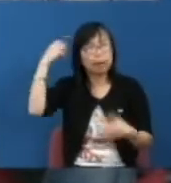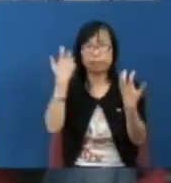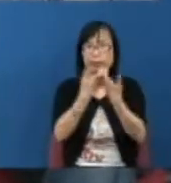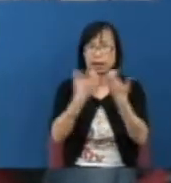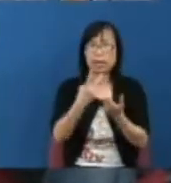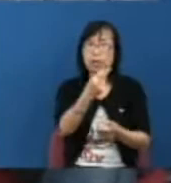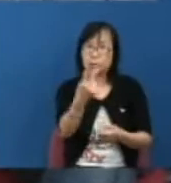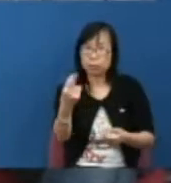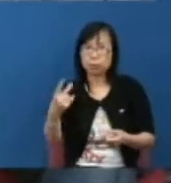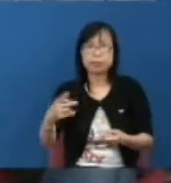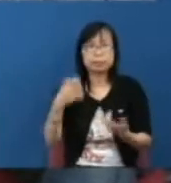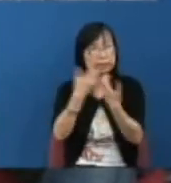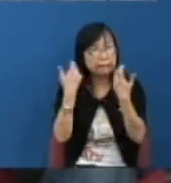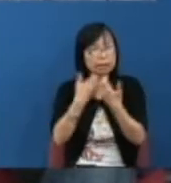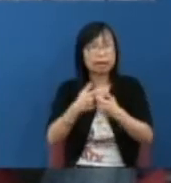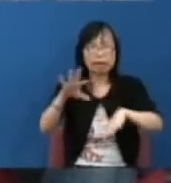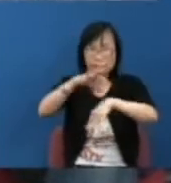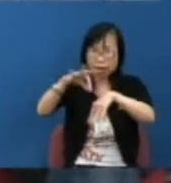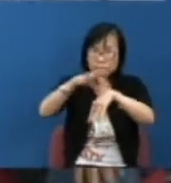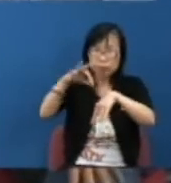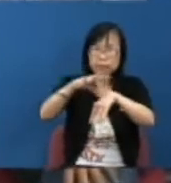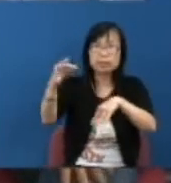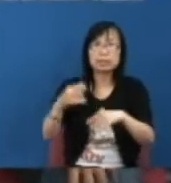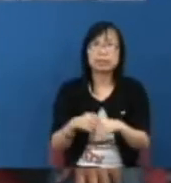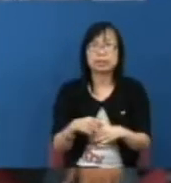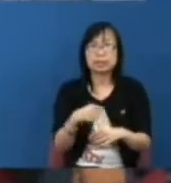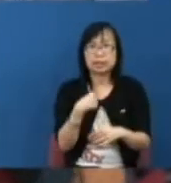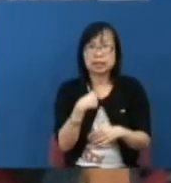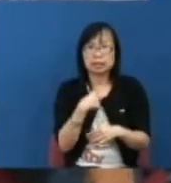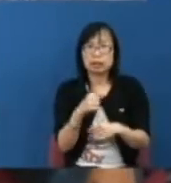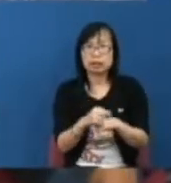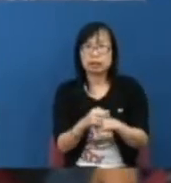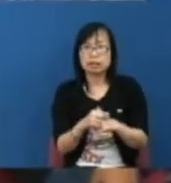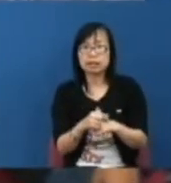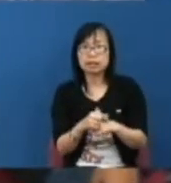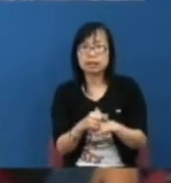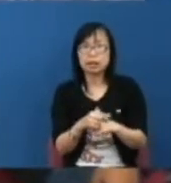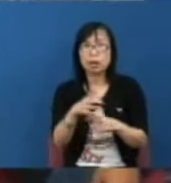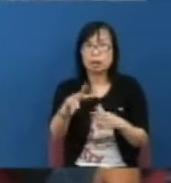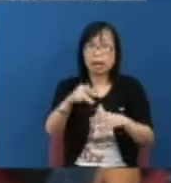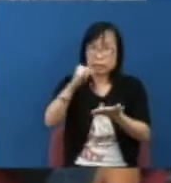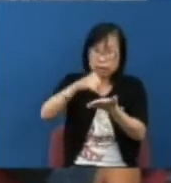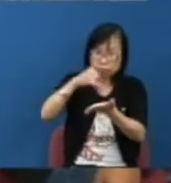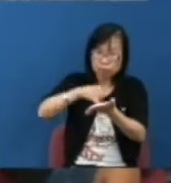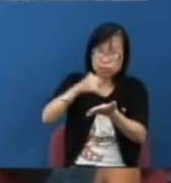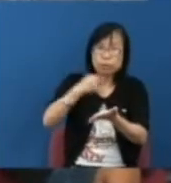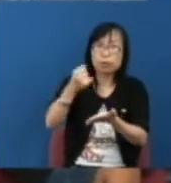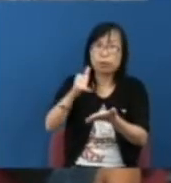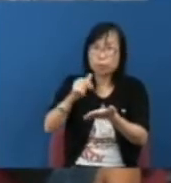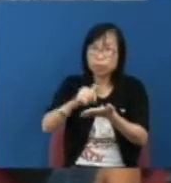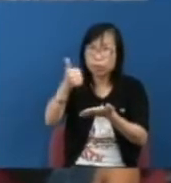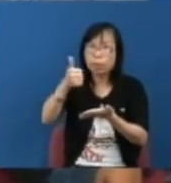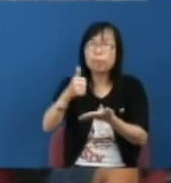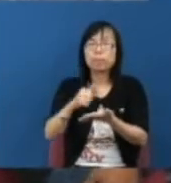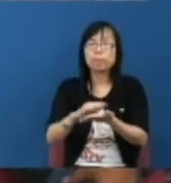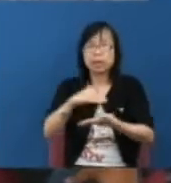green audit。 Yes. 慳到的節能咧，你應該係有 incentive， 令喺佢嗰個稅務嗰個優惠裏邊啦，係咪其他各